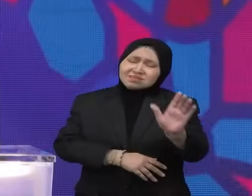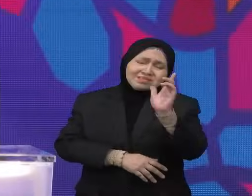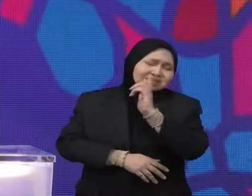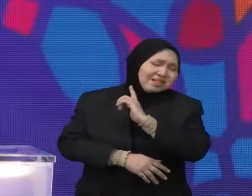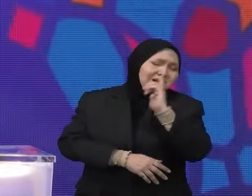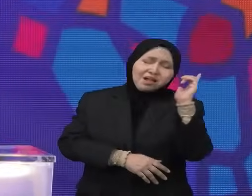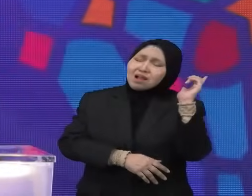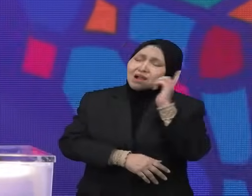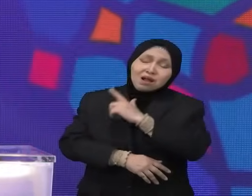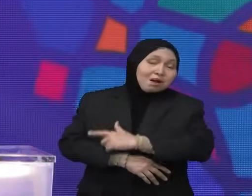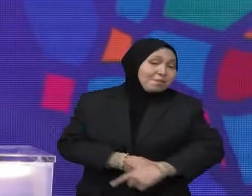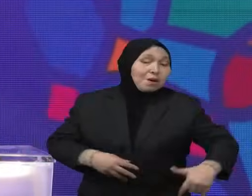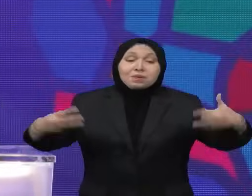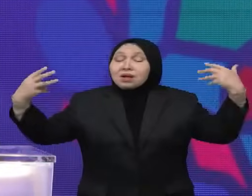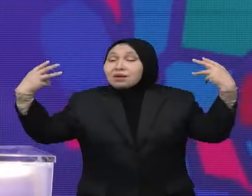سبيل